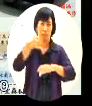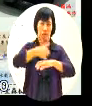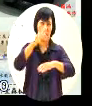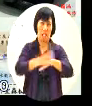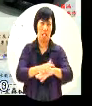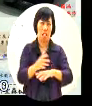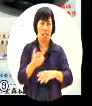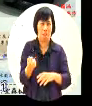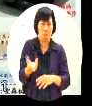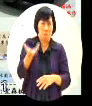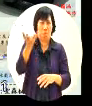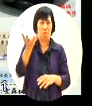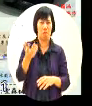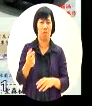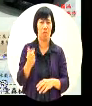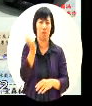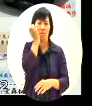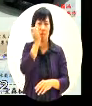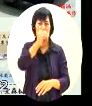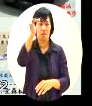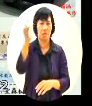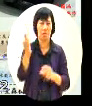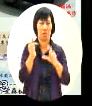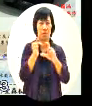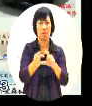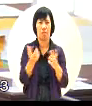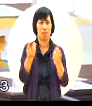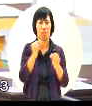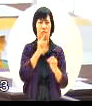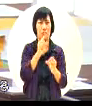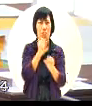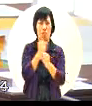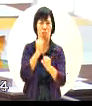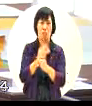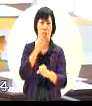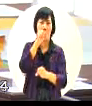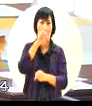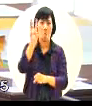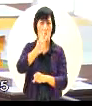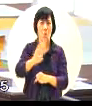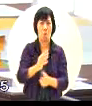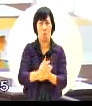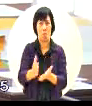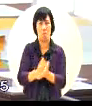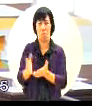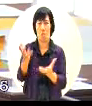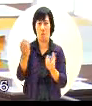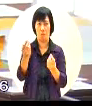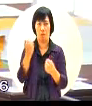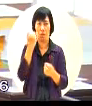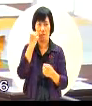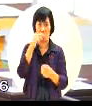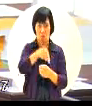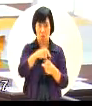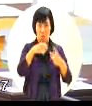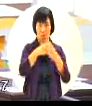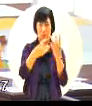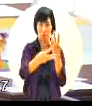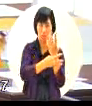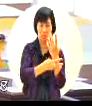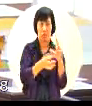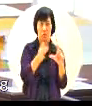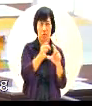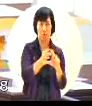为拢无工商区吼，会使讲拢无做污渍处理。排入来水吼，有工业区的水，有自河的